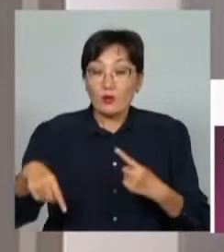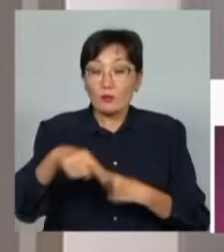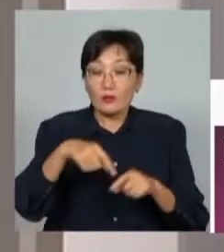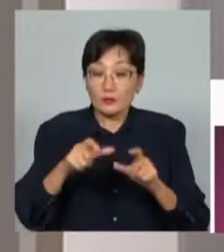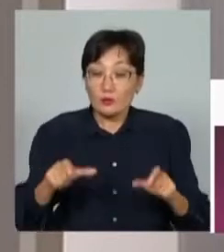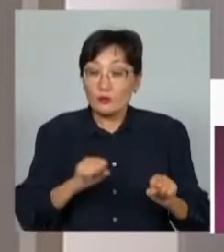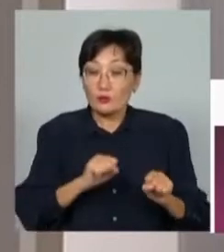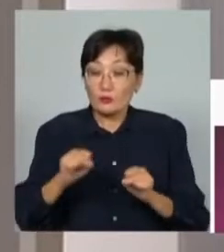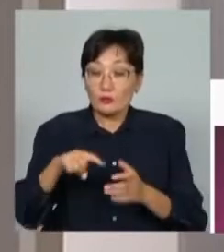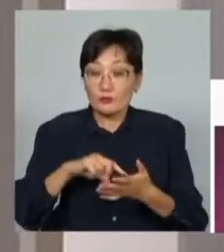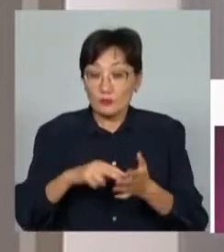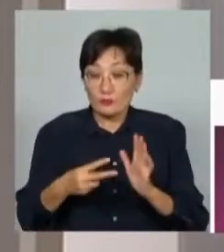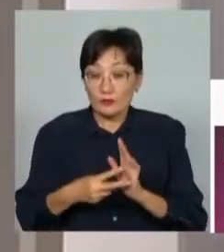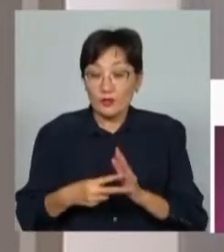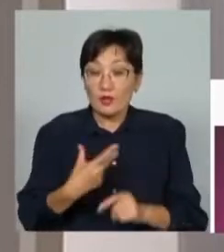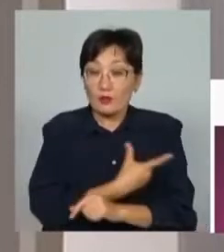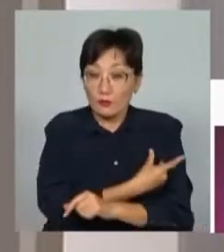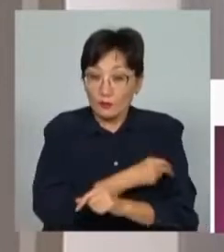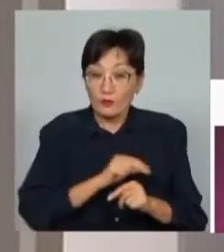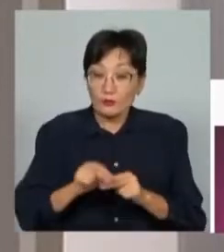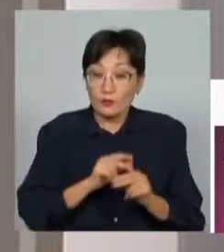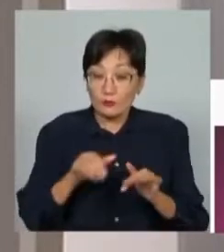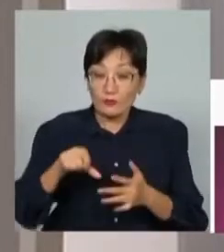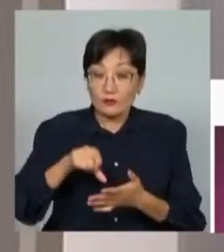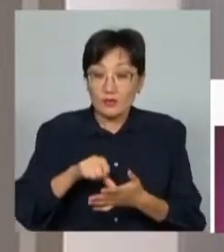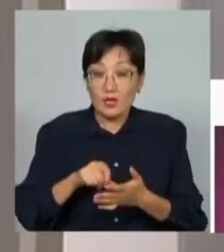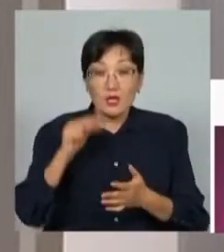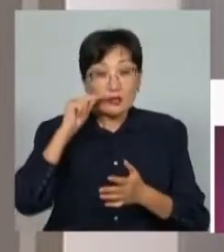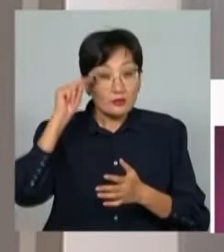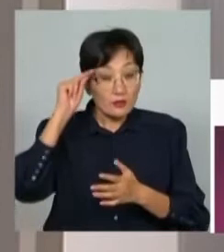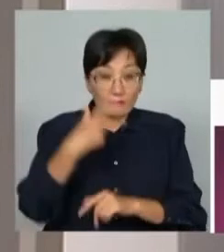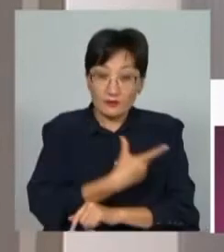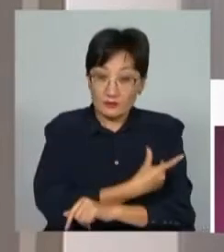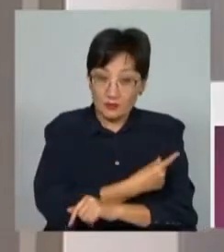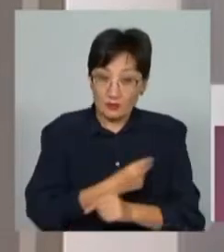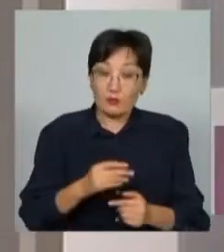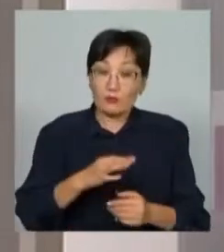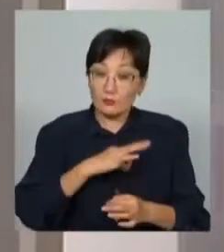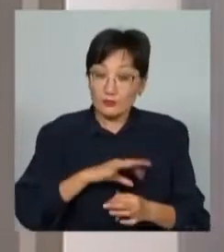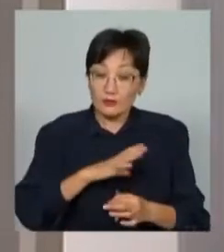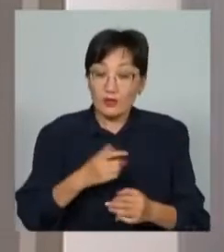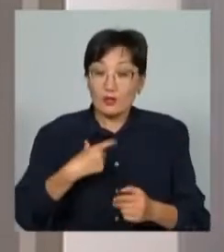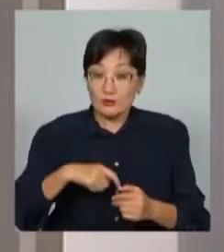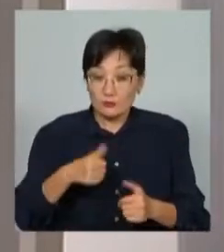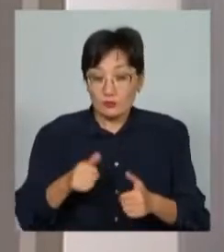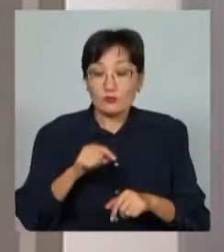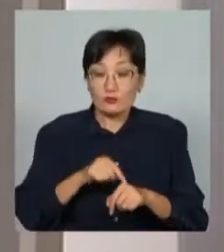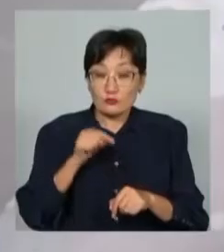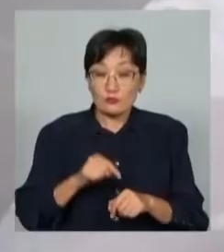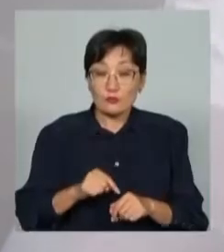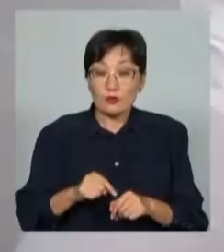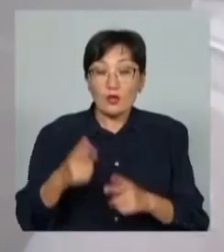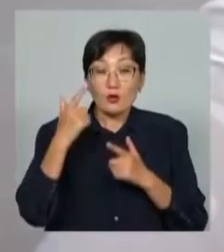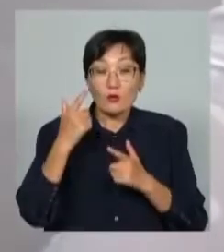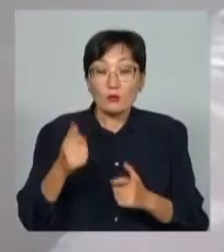айналамдағыларды қорғау мақсатымен екпе алу шешімін қабылдадым. Бүгін қытайлық Синофарм компаниясының вакцинасын салдырдым. Өзімді жақсы сезінем.